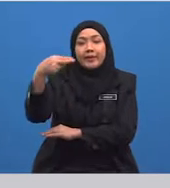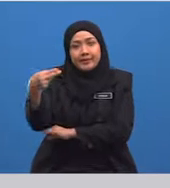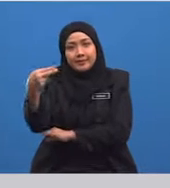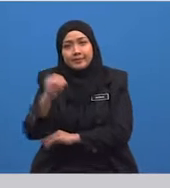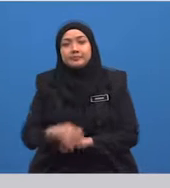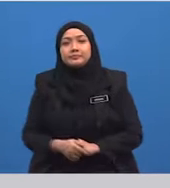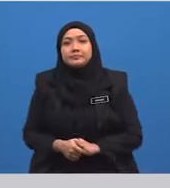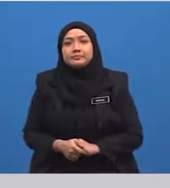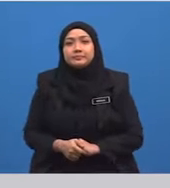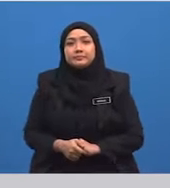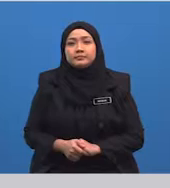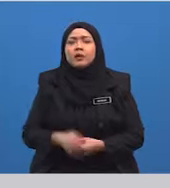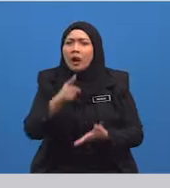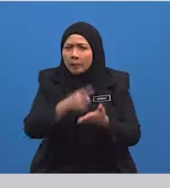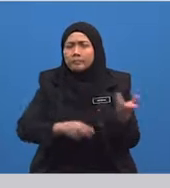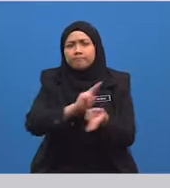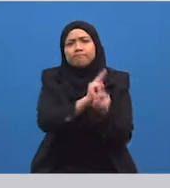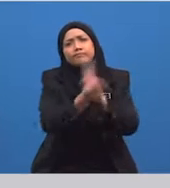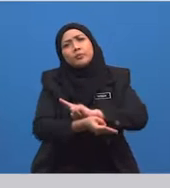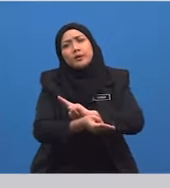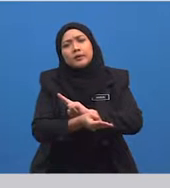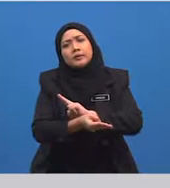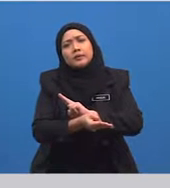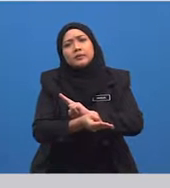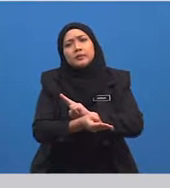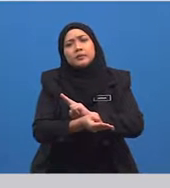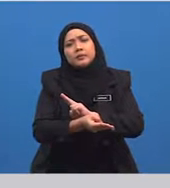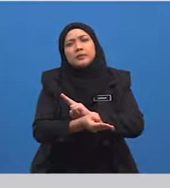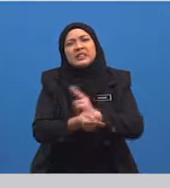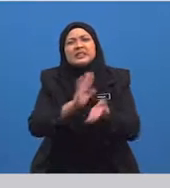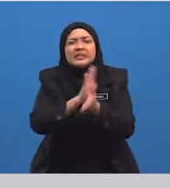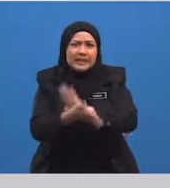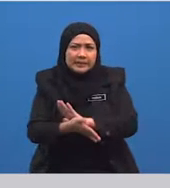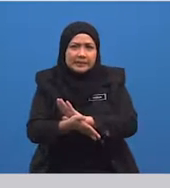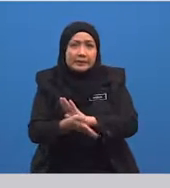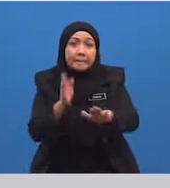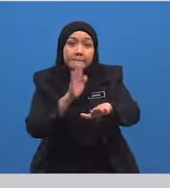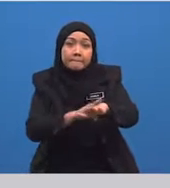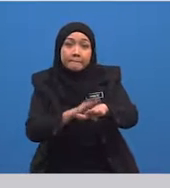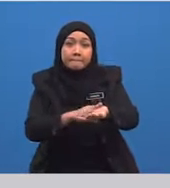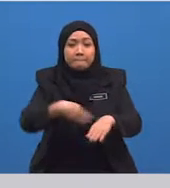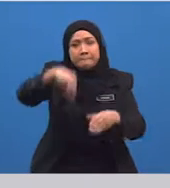Murid-murid, apakah perubahan yang akan berlaku kepada larutan natrium hidroksida?